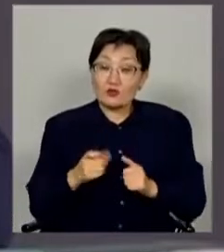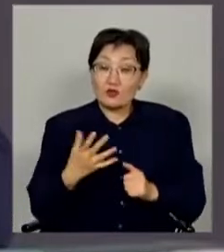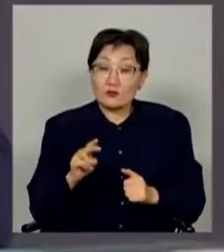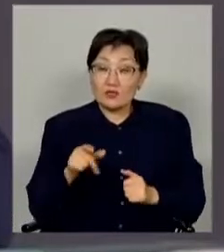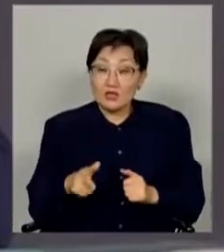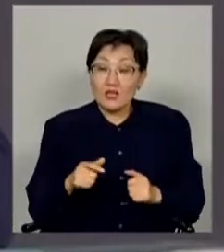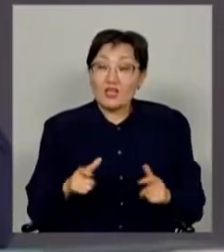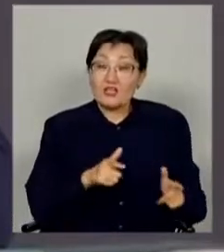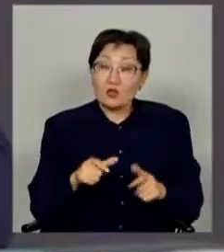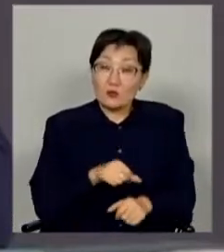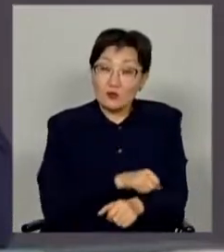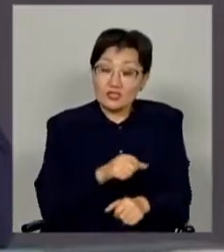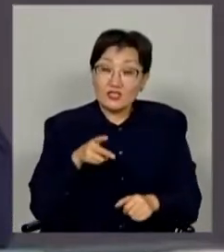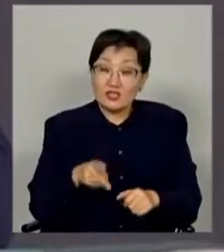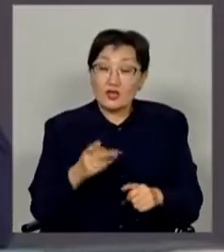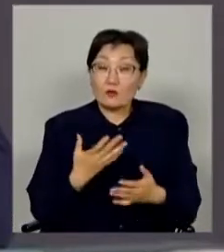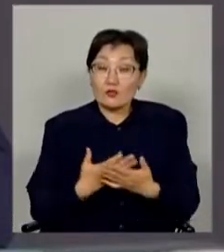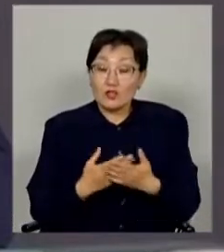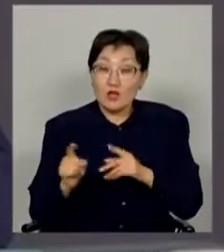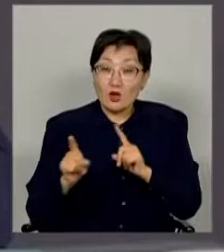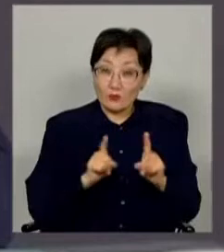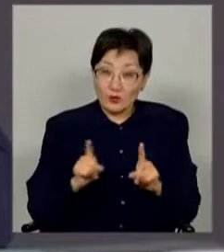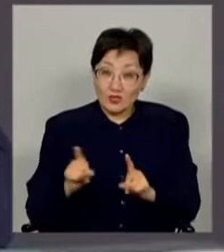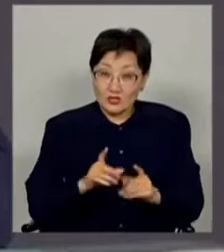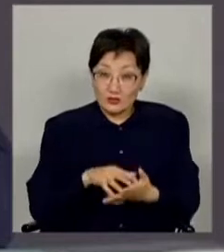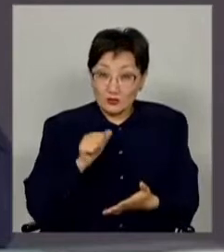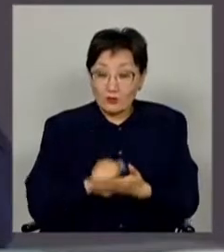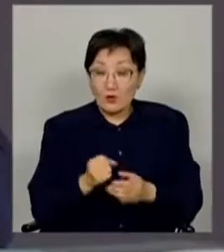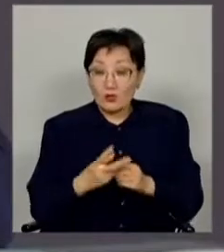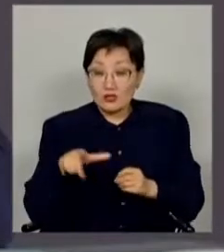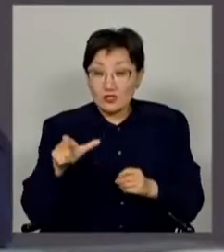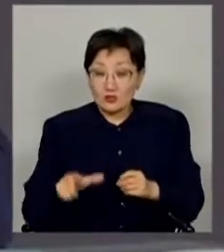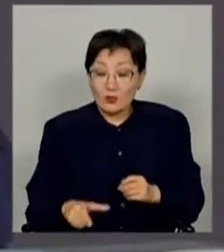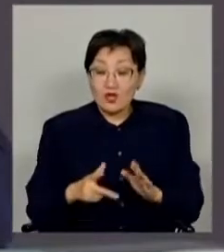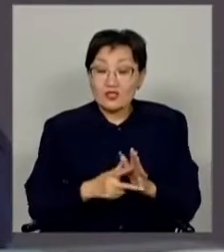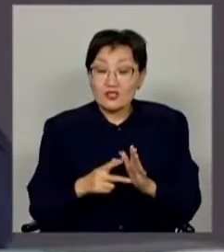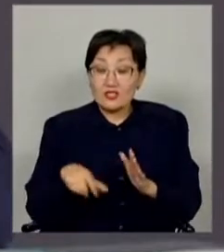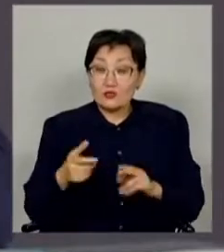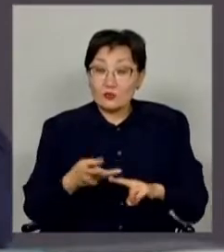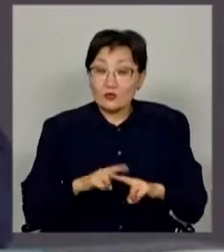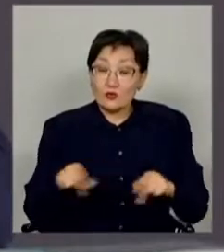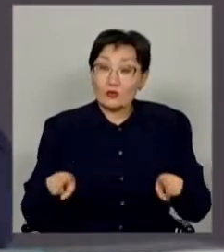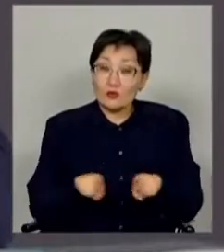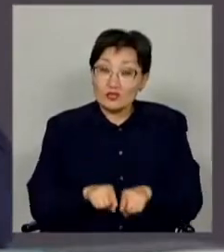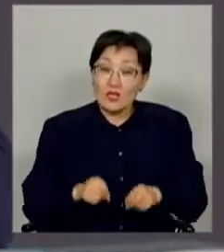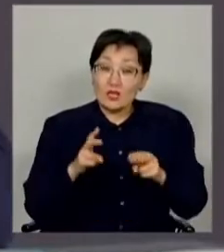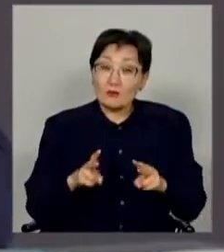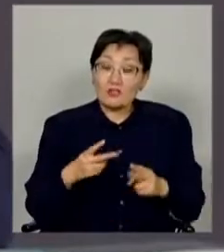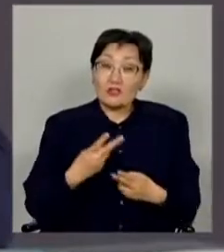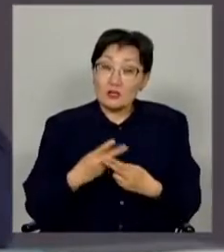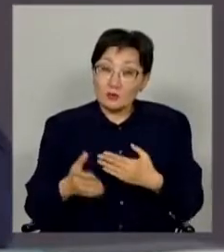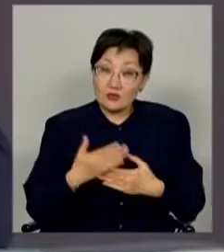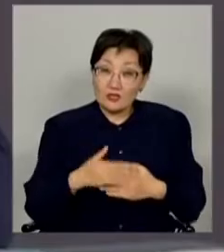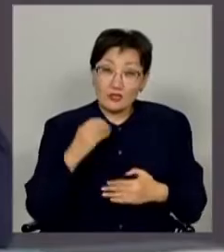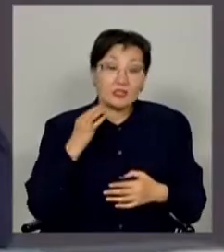дайын өнім және 2,000-ға жуық қарасора бұталары тәркіленді. 13 адамның 8-і бұрын осыған ұқсас қылмыстар үшін сотталған.